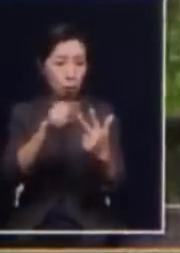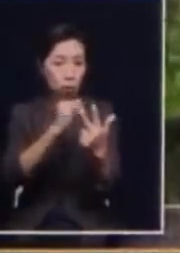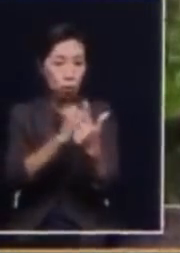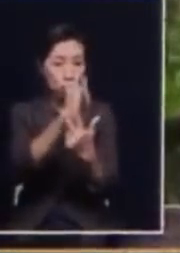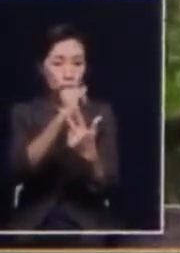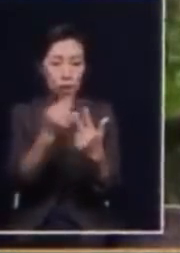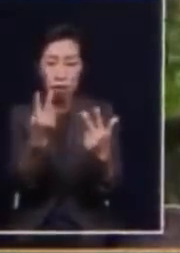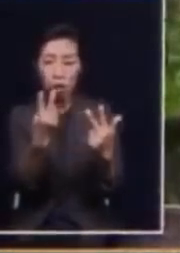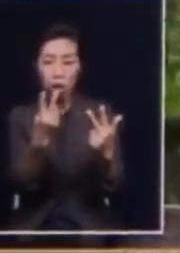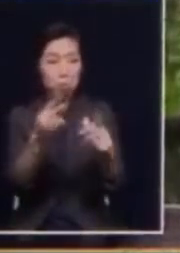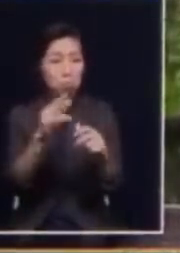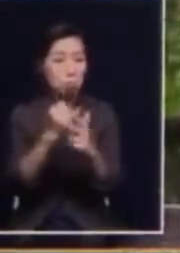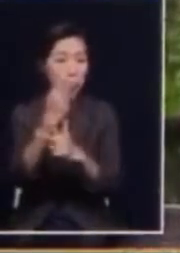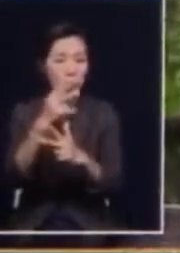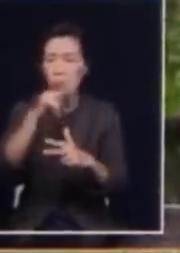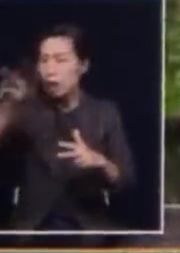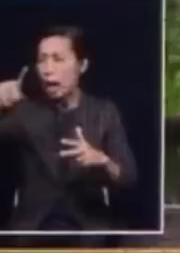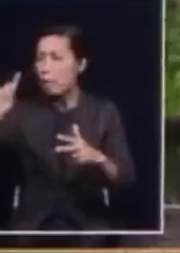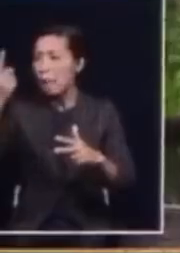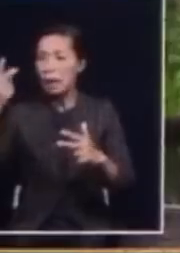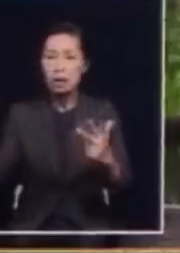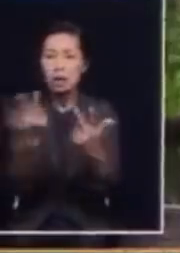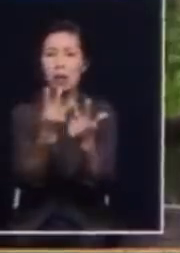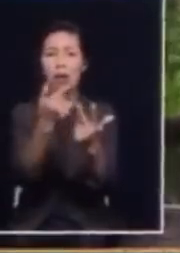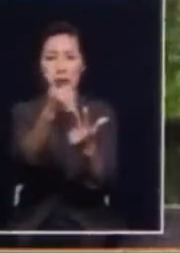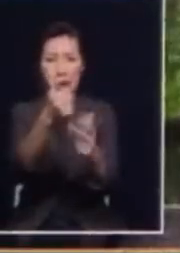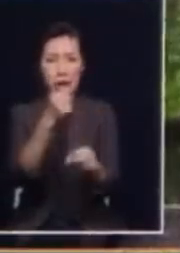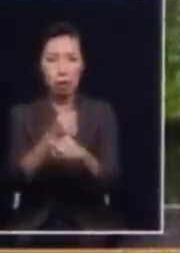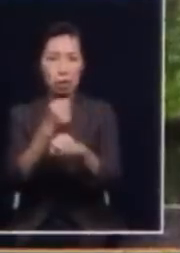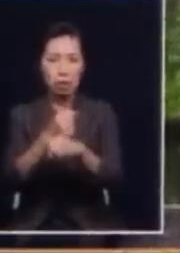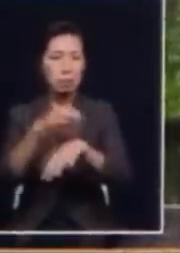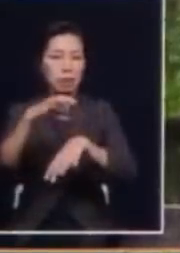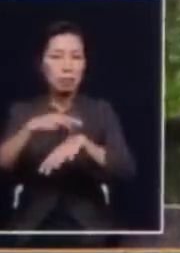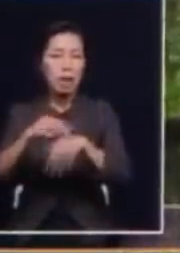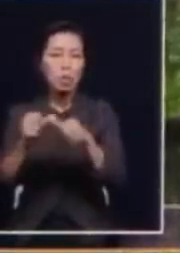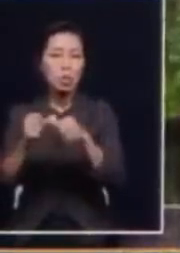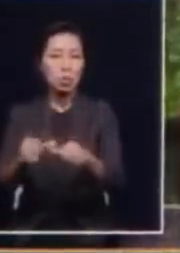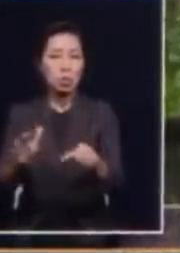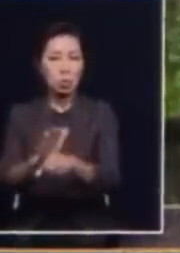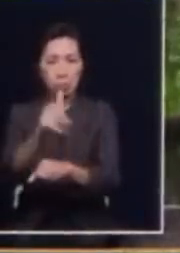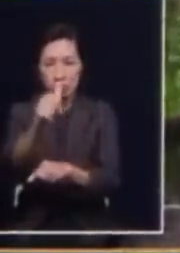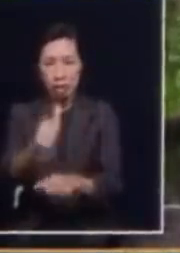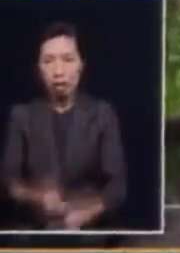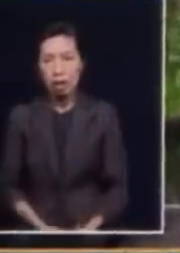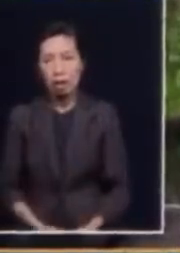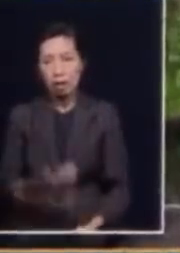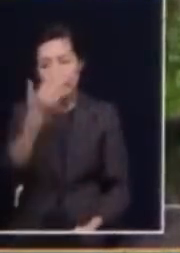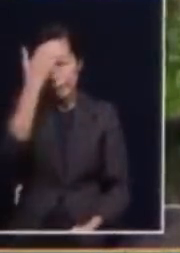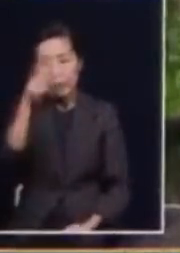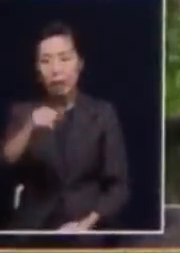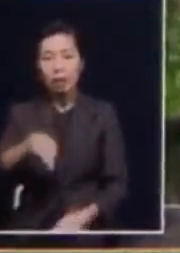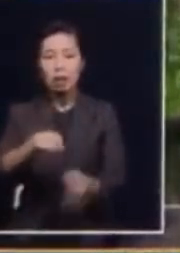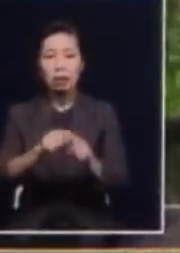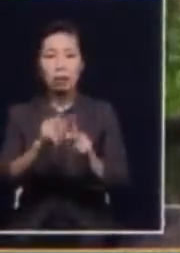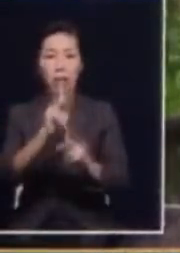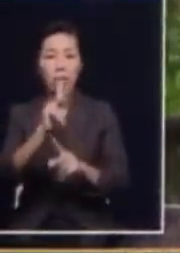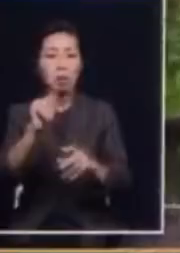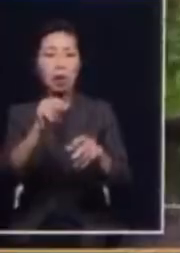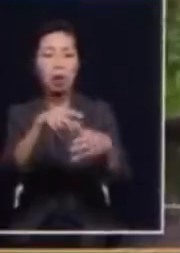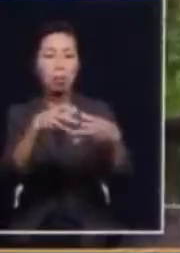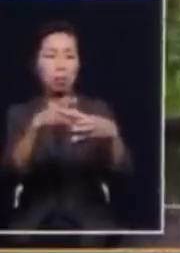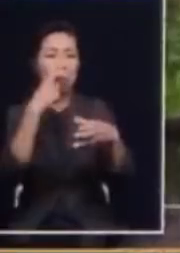เพิ่มเติมเขาทำงานต่อมาได้จนครบวาระนะถูกไหมทำไมกกต.คุณเป็นเซ